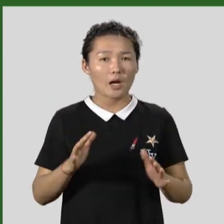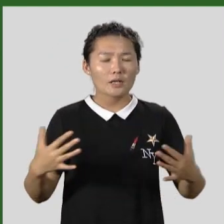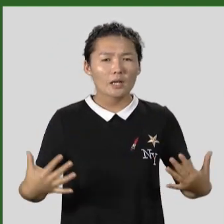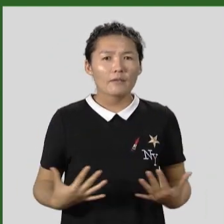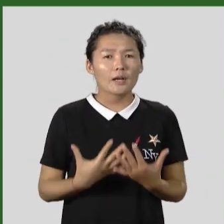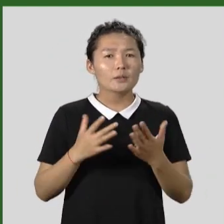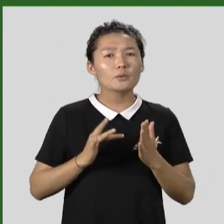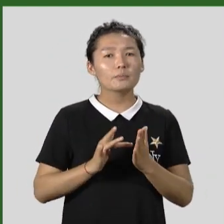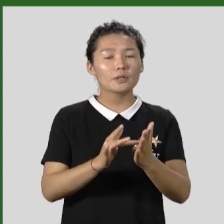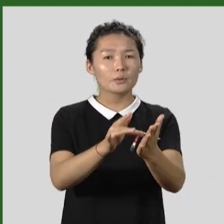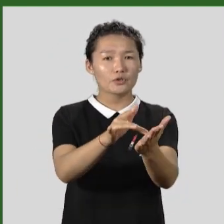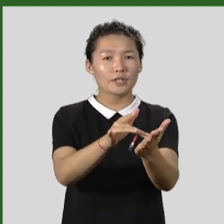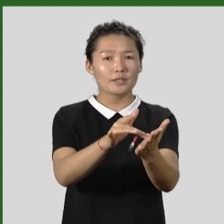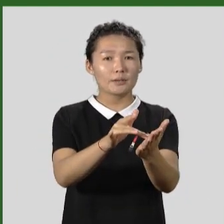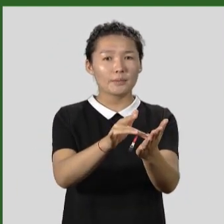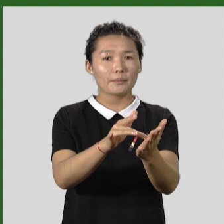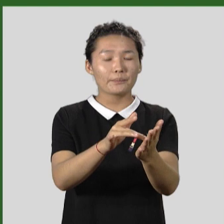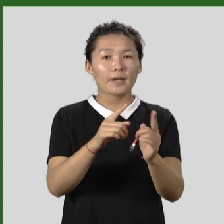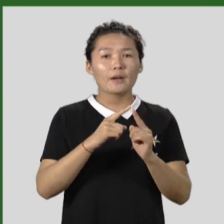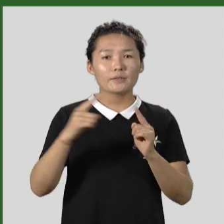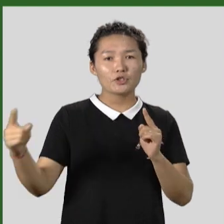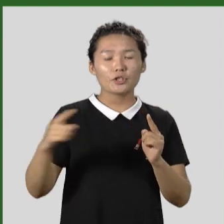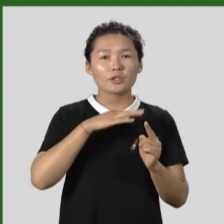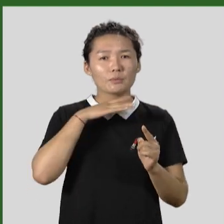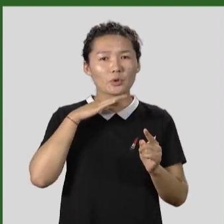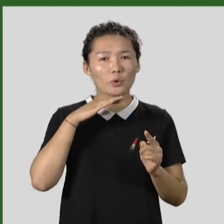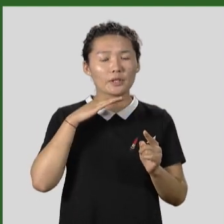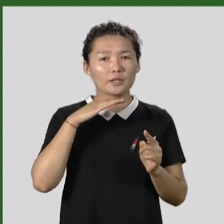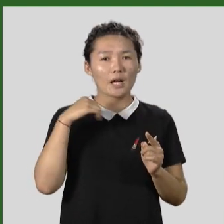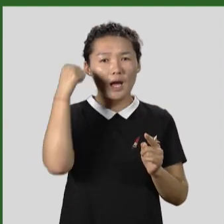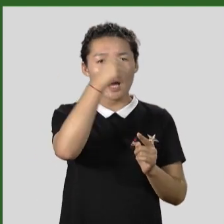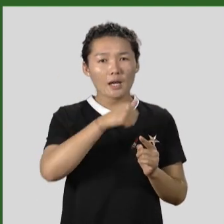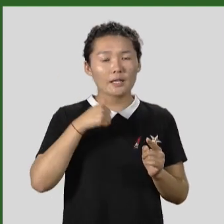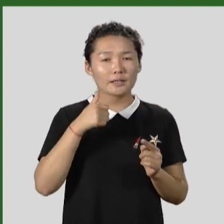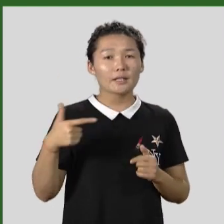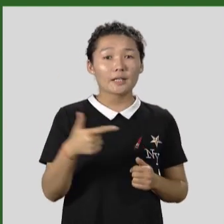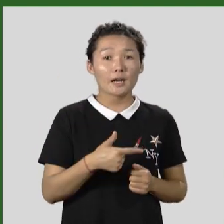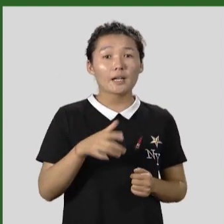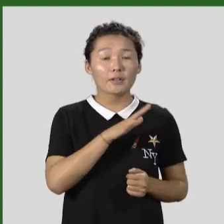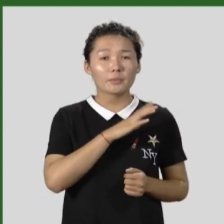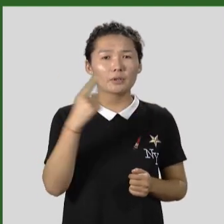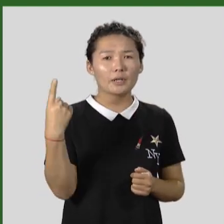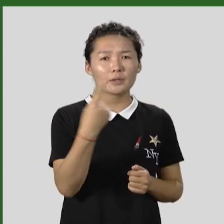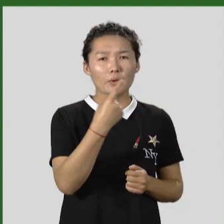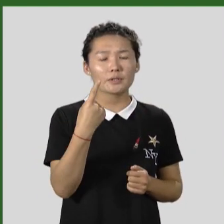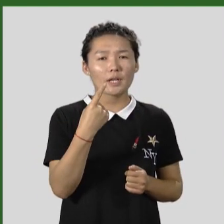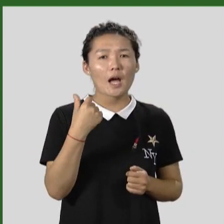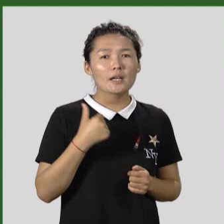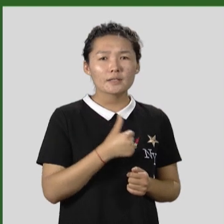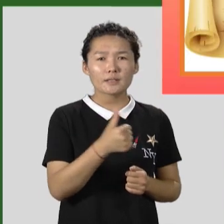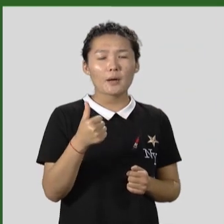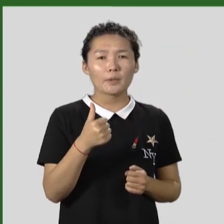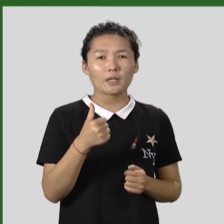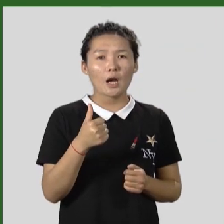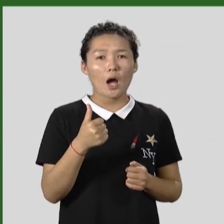захватывающими приключениями. В течение многих столетий география была одной из самых уважаемых наук.